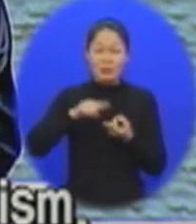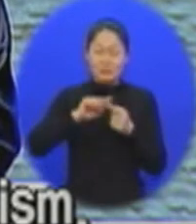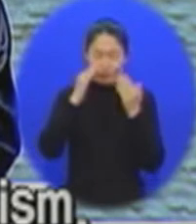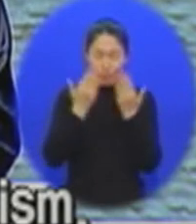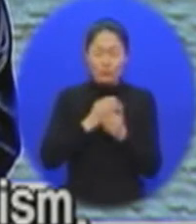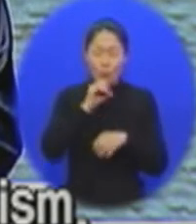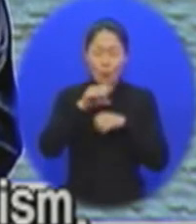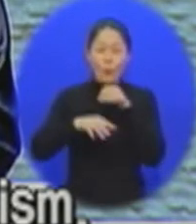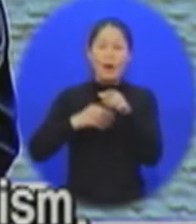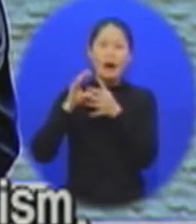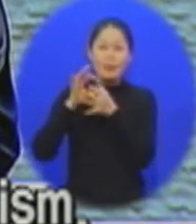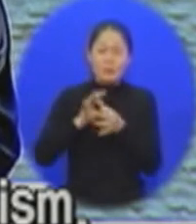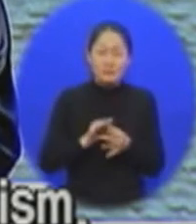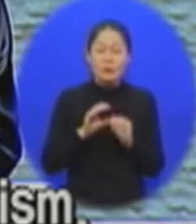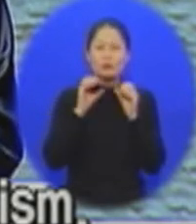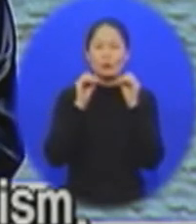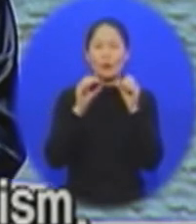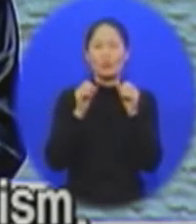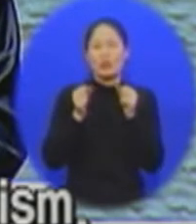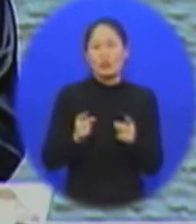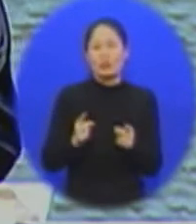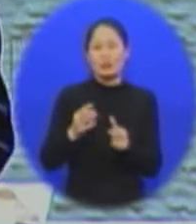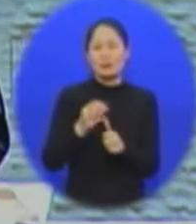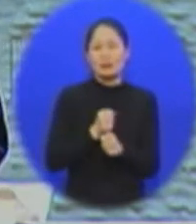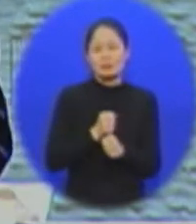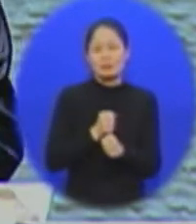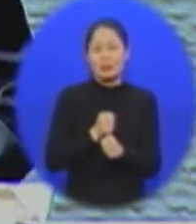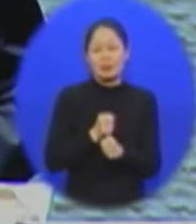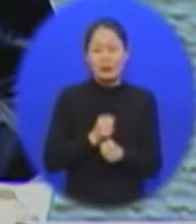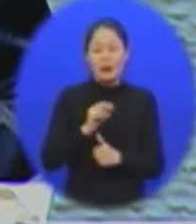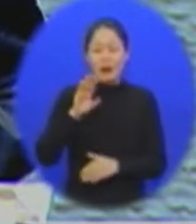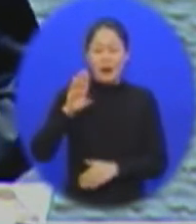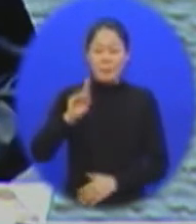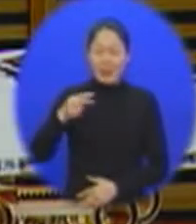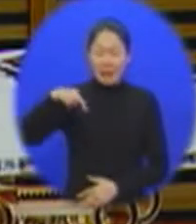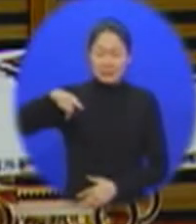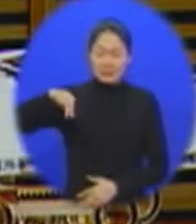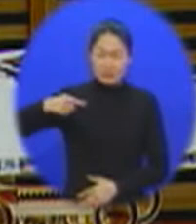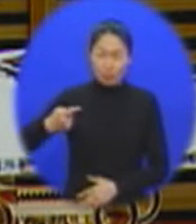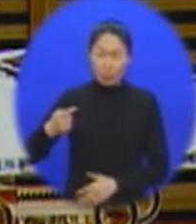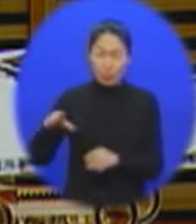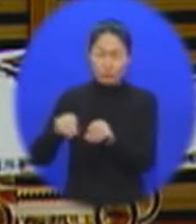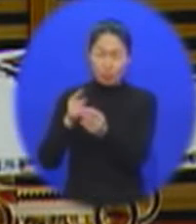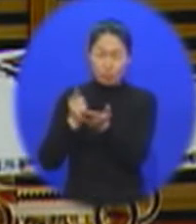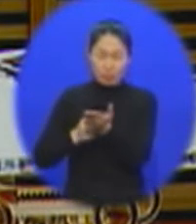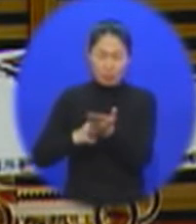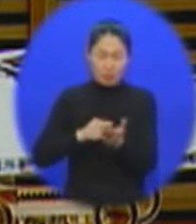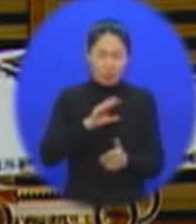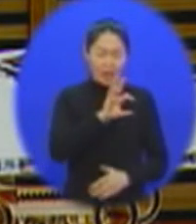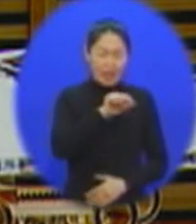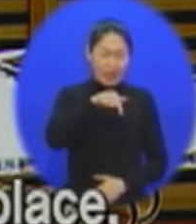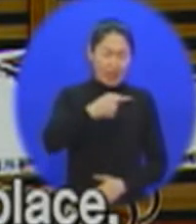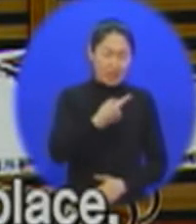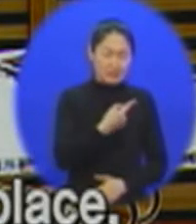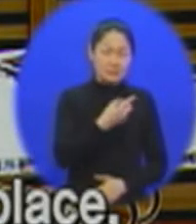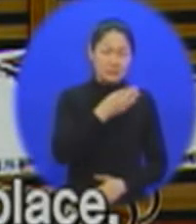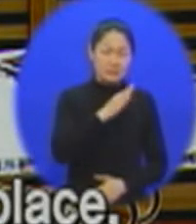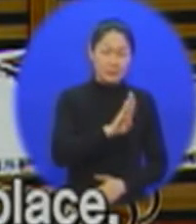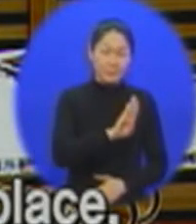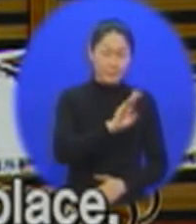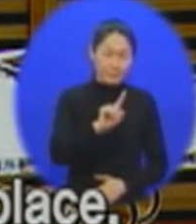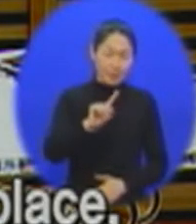전도로 삼는 거죠 베스 도 아그립바 왕 이미 사도 바울의 말을 듣고 예수를